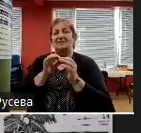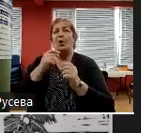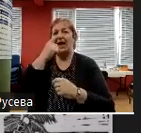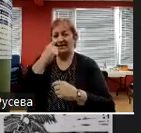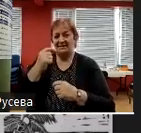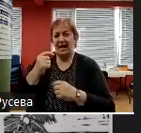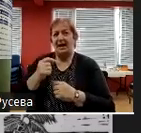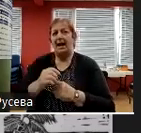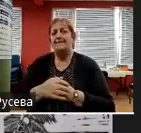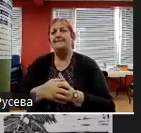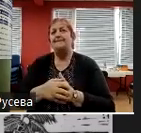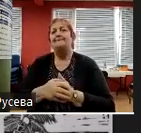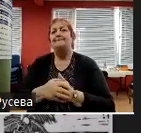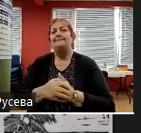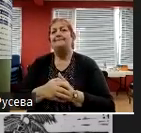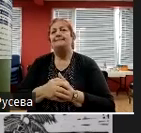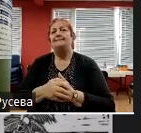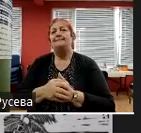Instagram и LinkedIn,